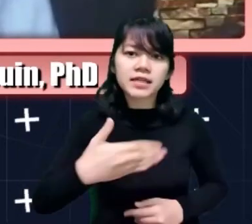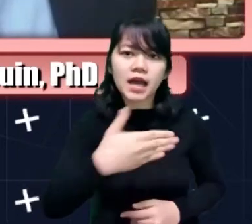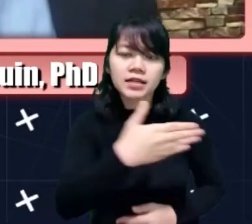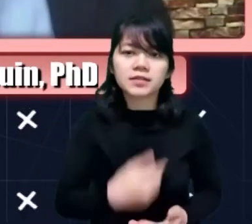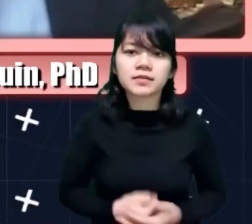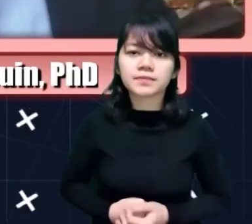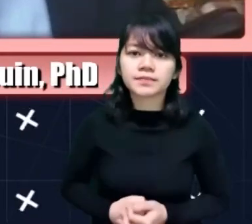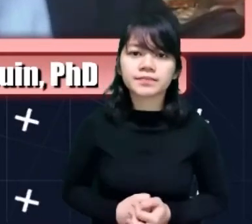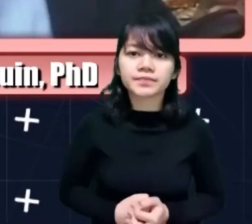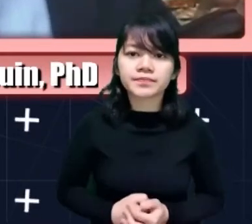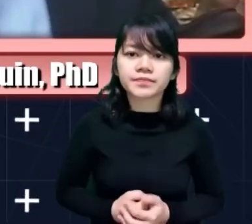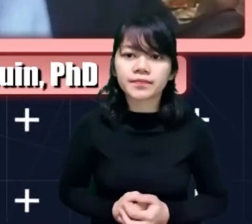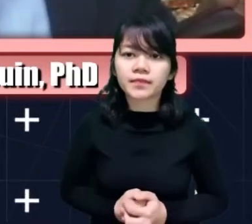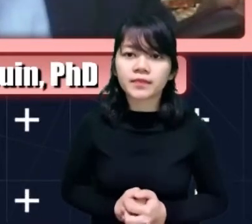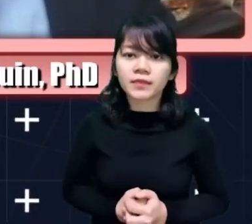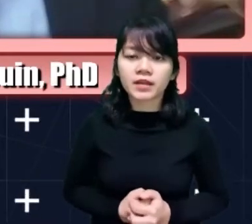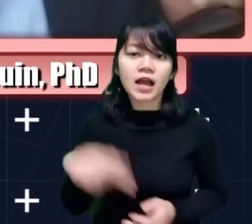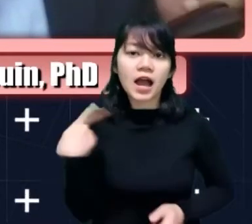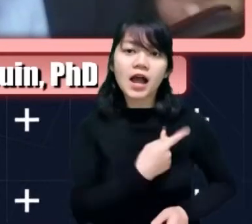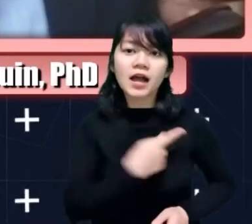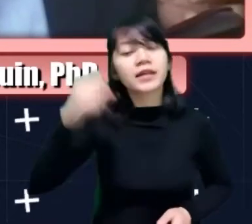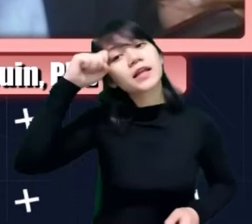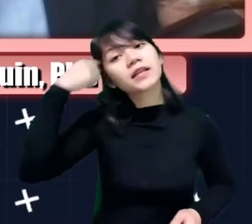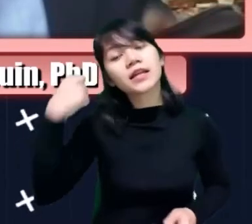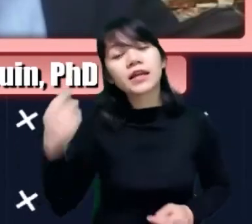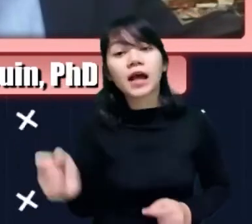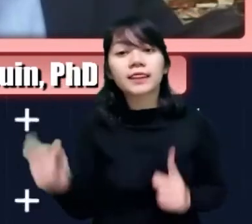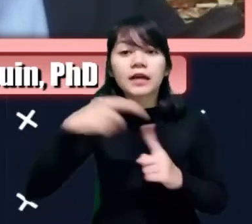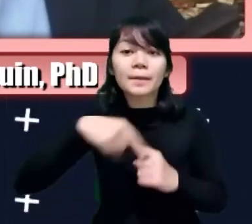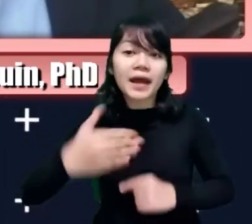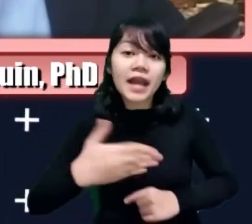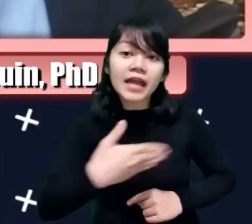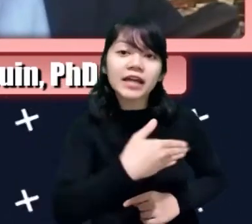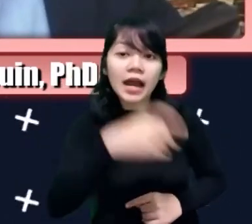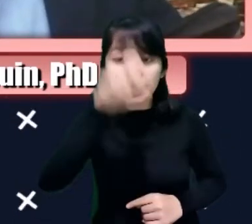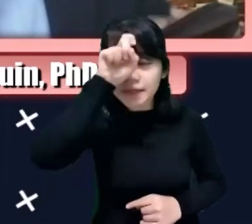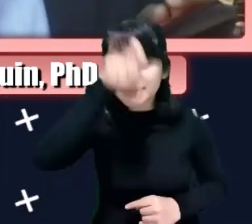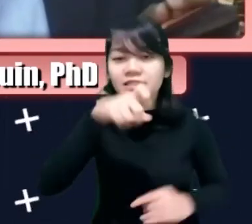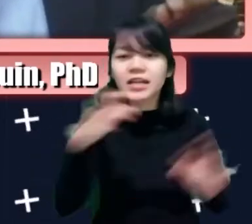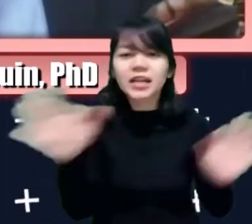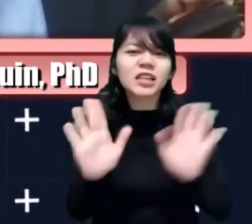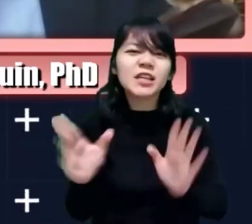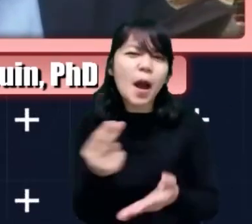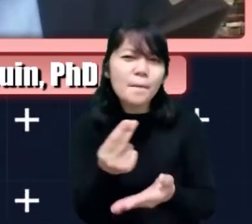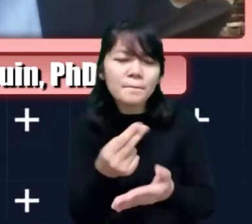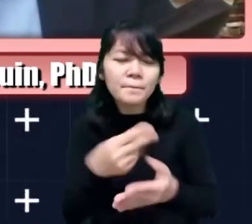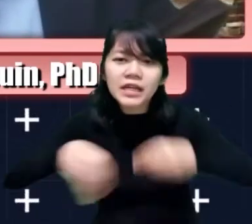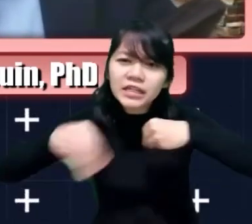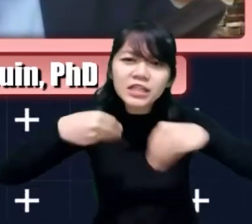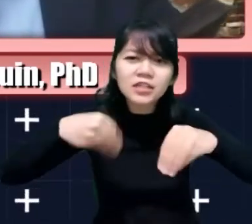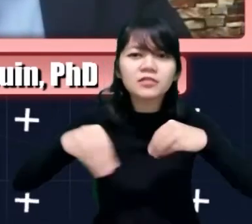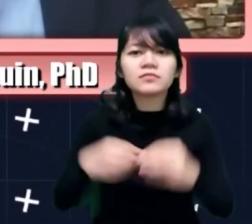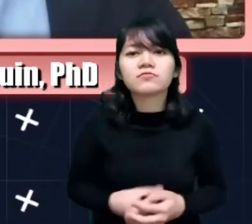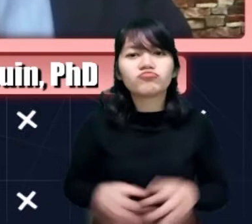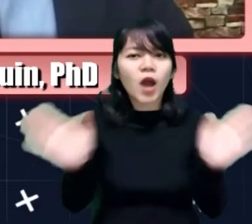Kita teringat kepada ikan yang kita makan di Mesir dengan tidak bayar apa-apa. Kepada, oh mereka ingat juga mentimun.